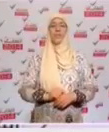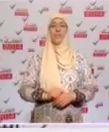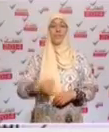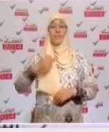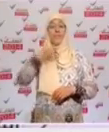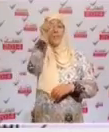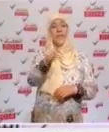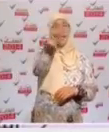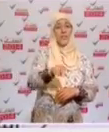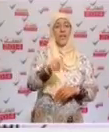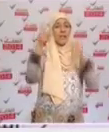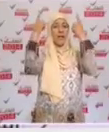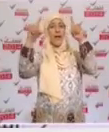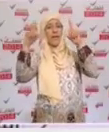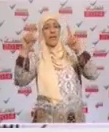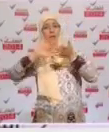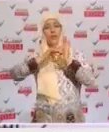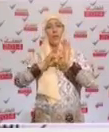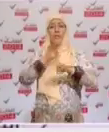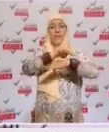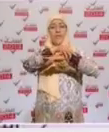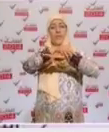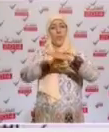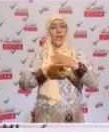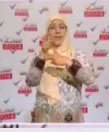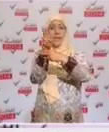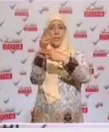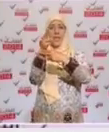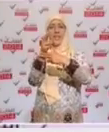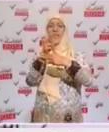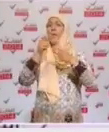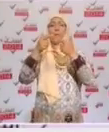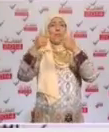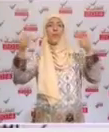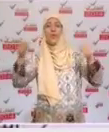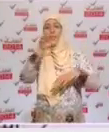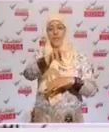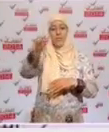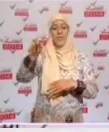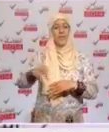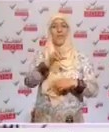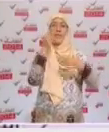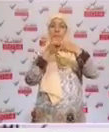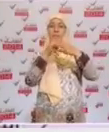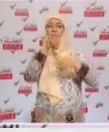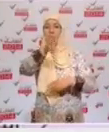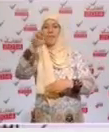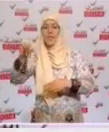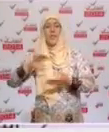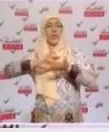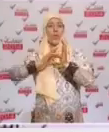2014. أحرار السويسي الكبرى، السويسي شربان ولاد الشام خبيرة، أحرار الجم، بومرداد سيدي علوان، أحرار ملول الشاب، قصور السيف والمهدية،